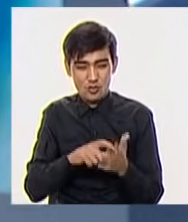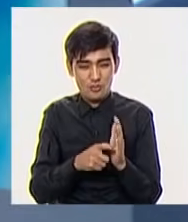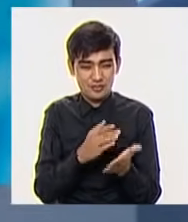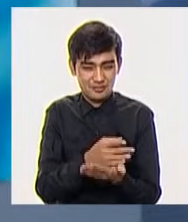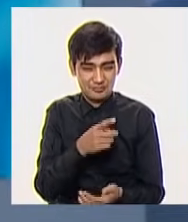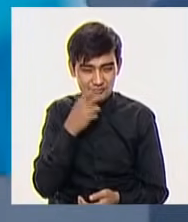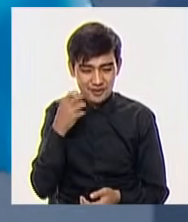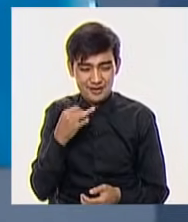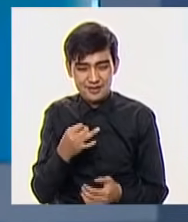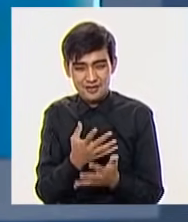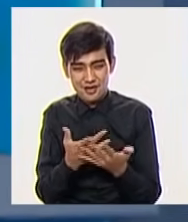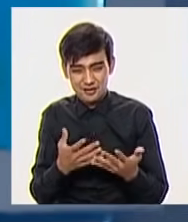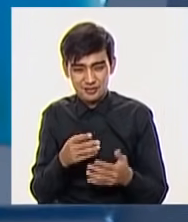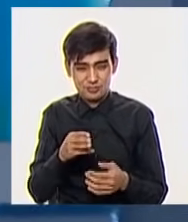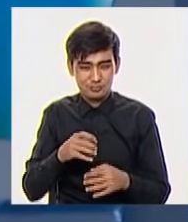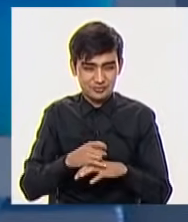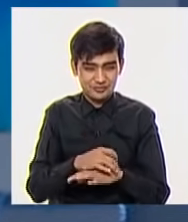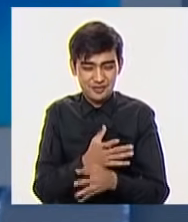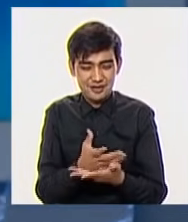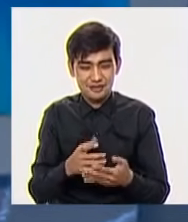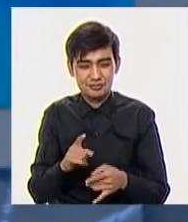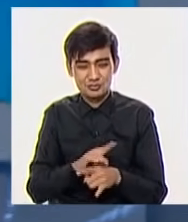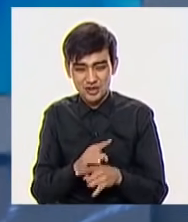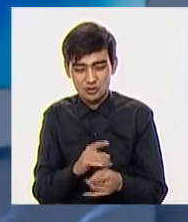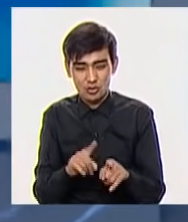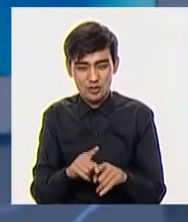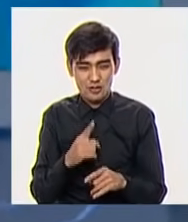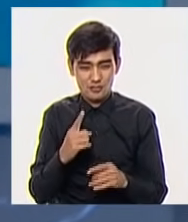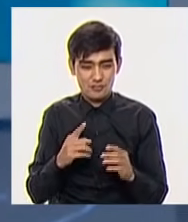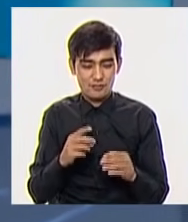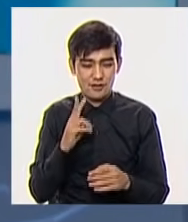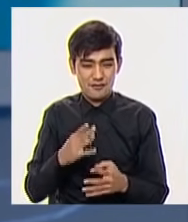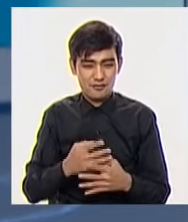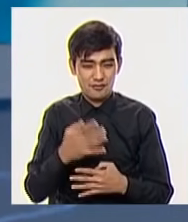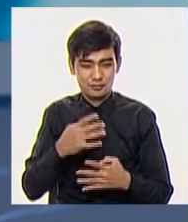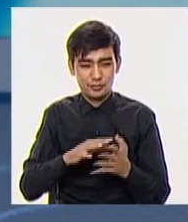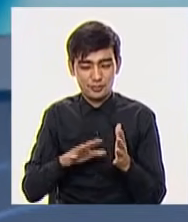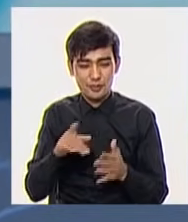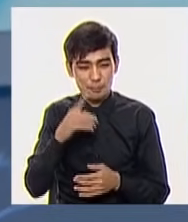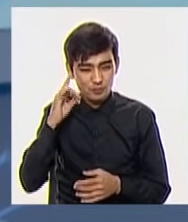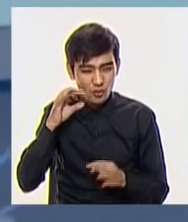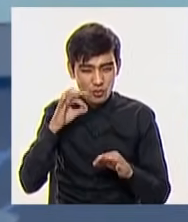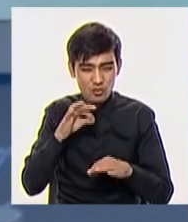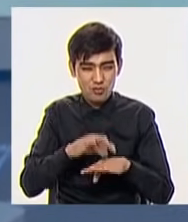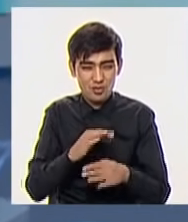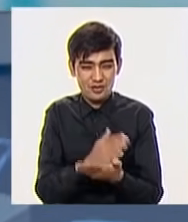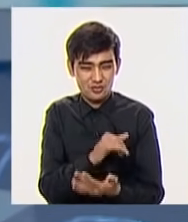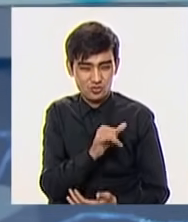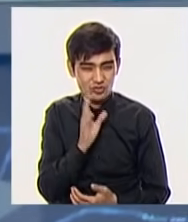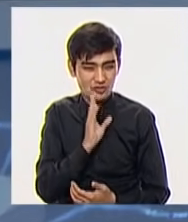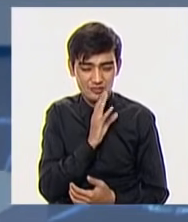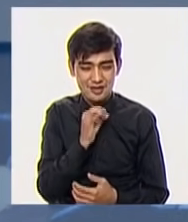пен қаптаған жәндіктер бүтін бір тұрғын үйге тарап кеткен. Өйткені кейуананың психологиялық ауытқуы бар деген